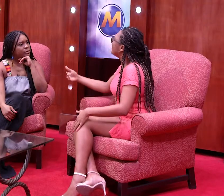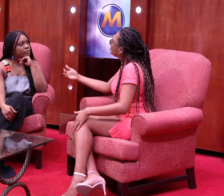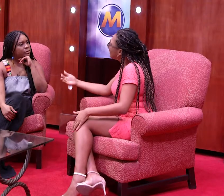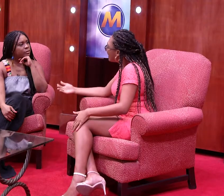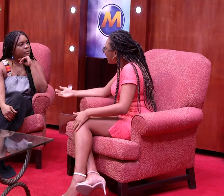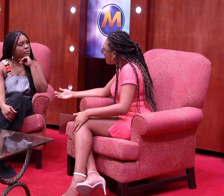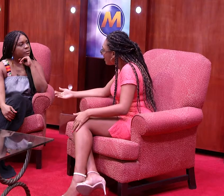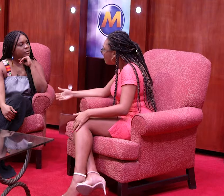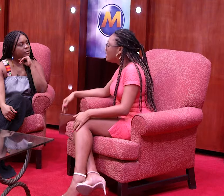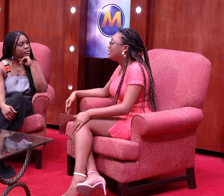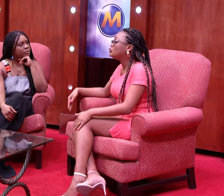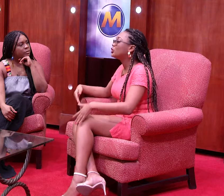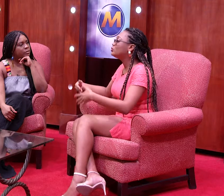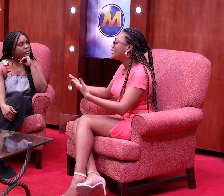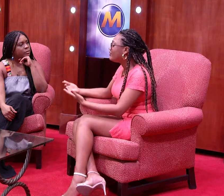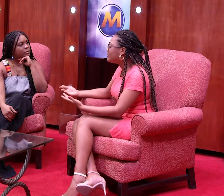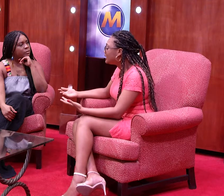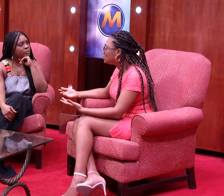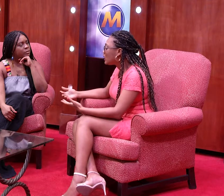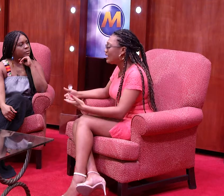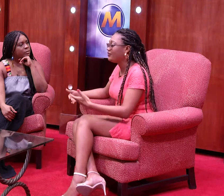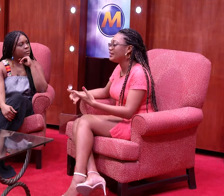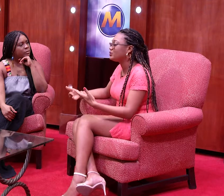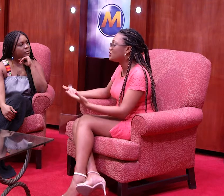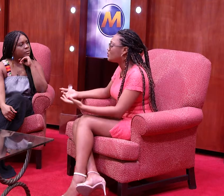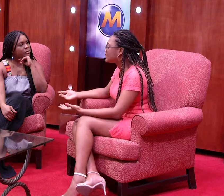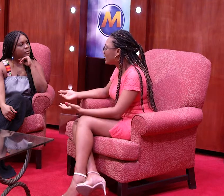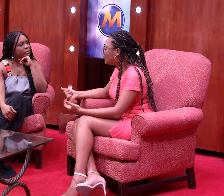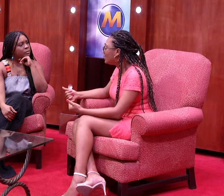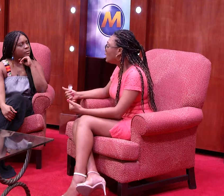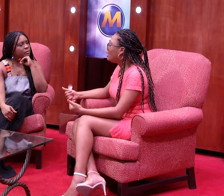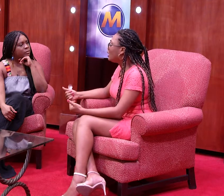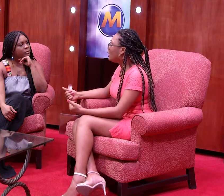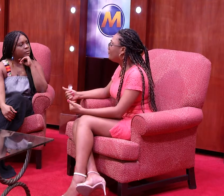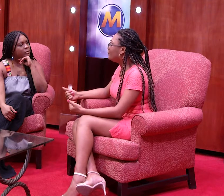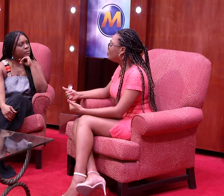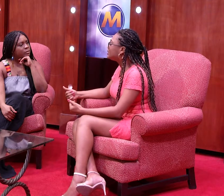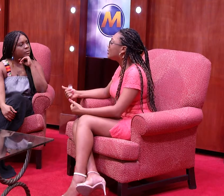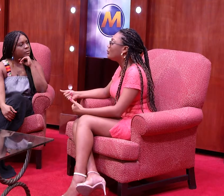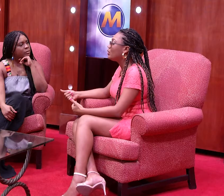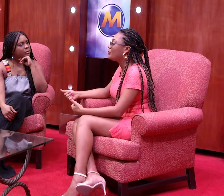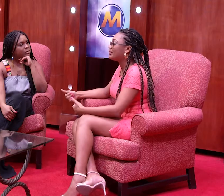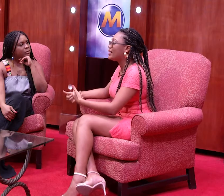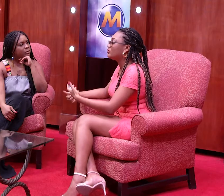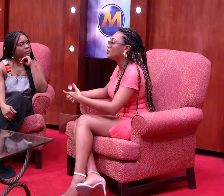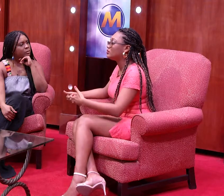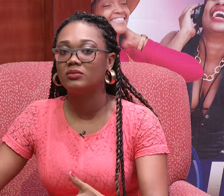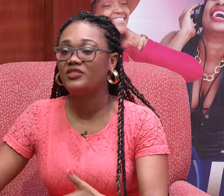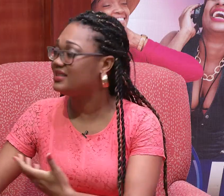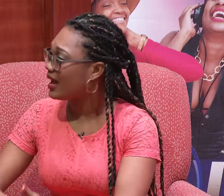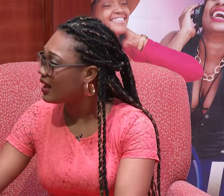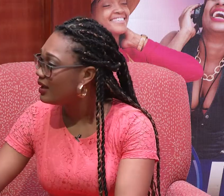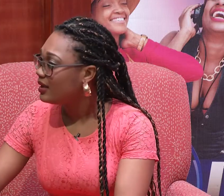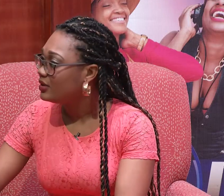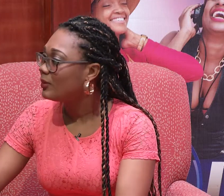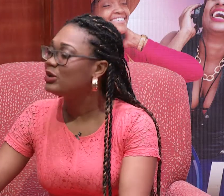mais généralement. Là, nous jeunes monde qui invitent nous à faire exposition ça yo le temps pour yo peut-être ba nous